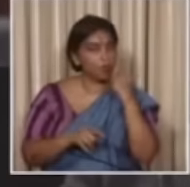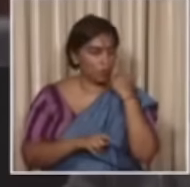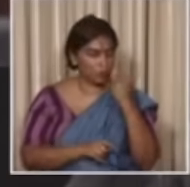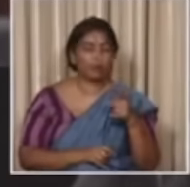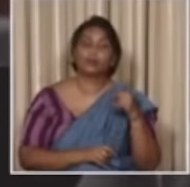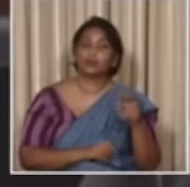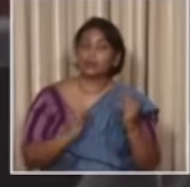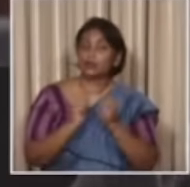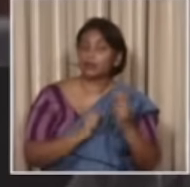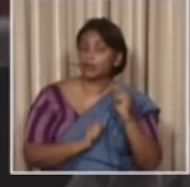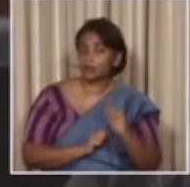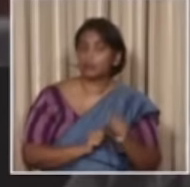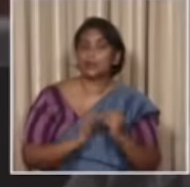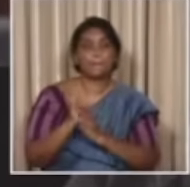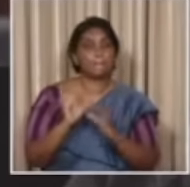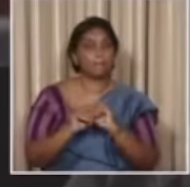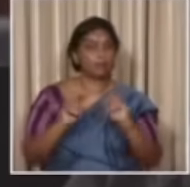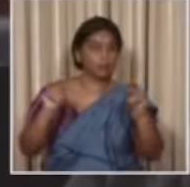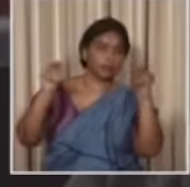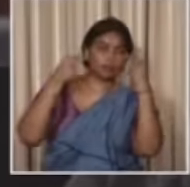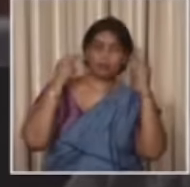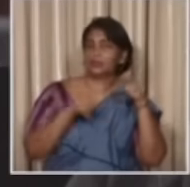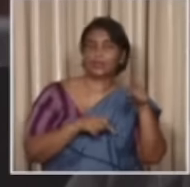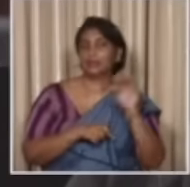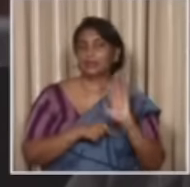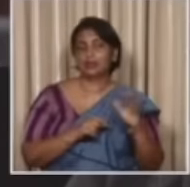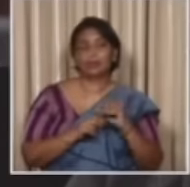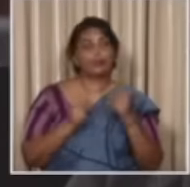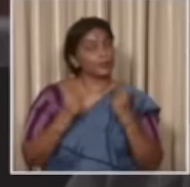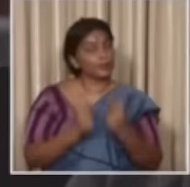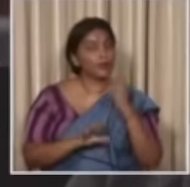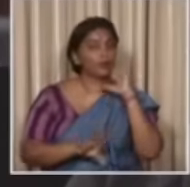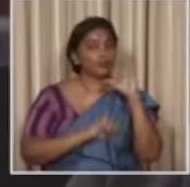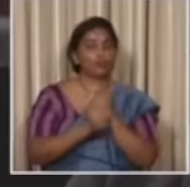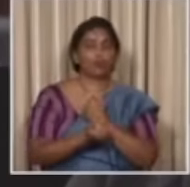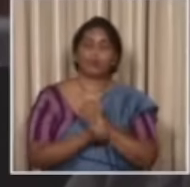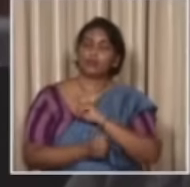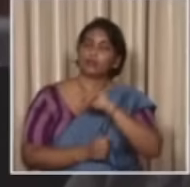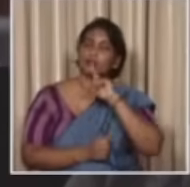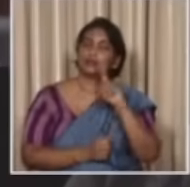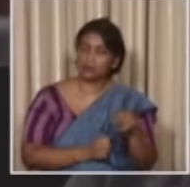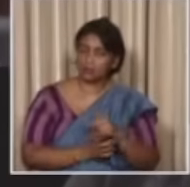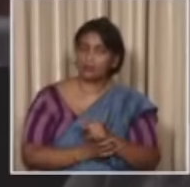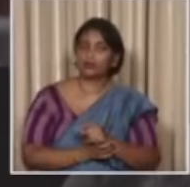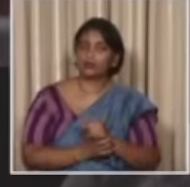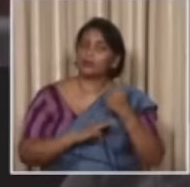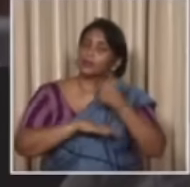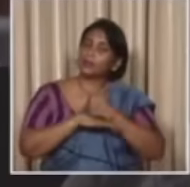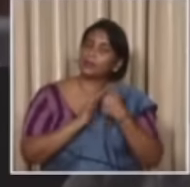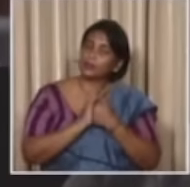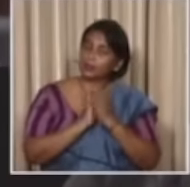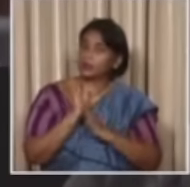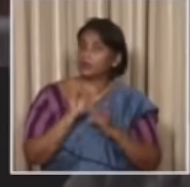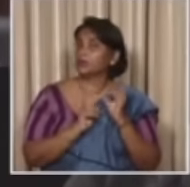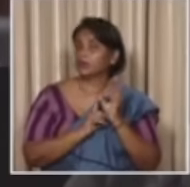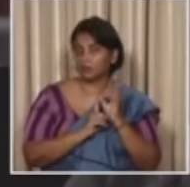දන්නවනම් කළ යුත්තේ මාධ්‍ය සංදර්ශන පැවැත්වීම නෙවෙයි වහාම ඒ තොරතුර පොලිසියට ලබා දීමයි. ගරු මුලාසනාරූඪ